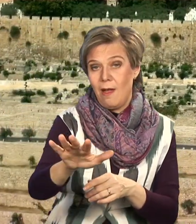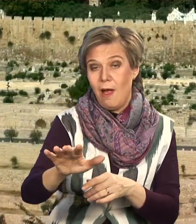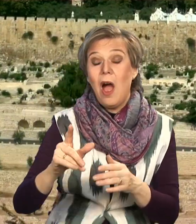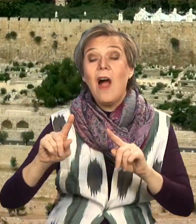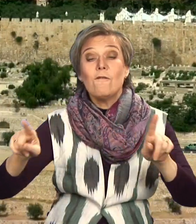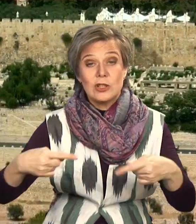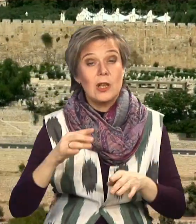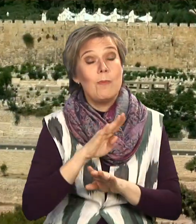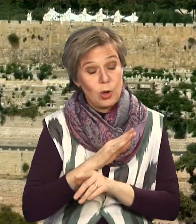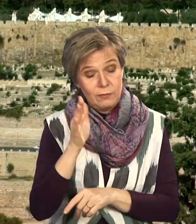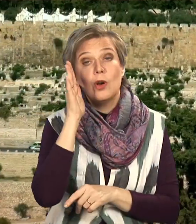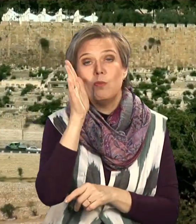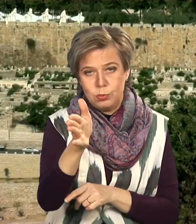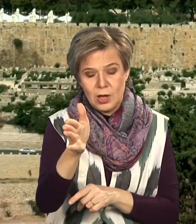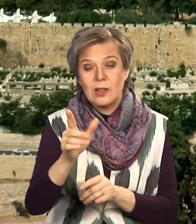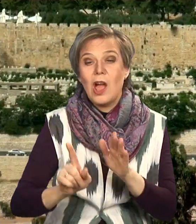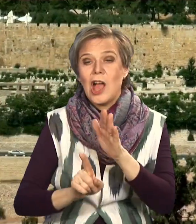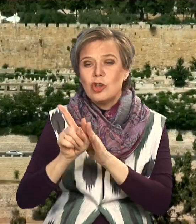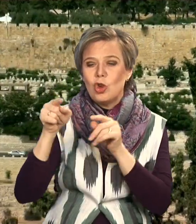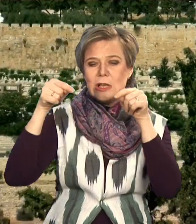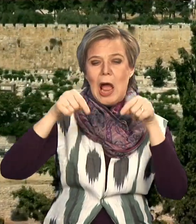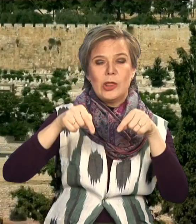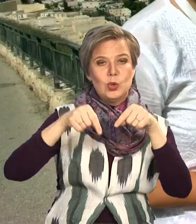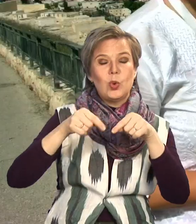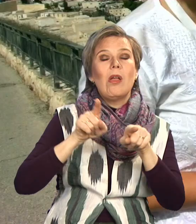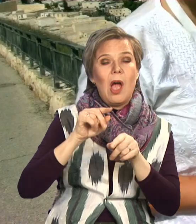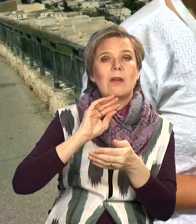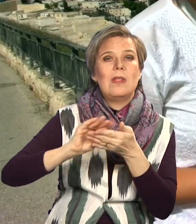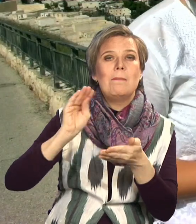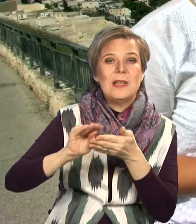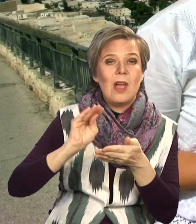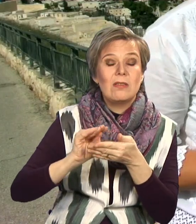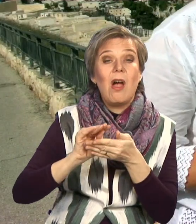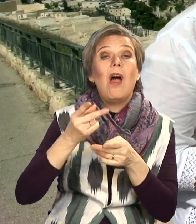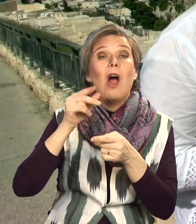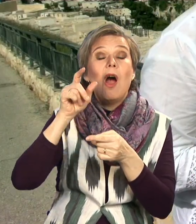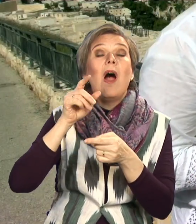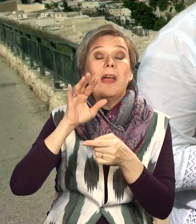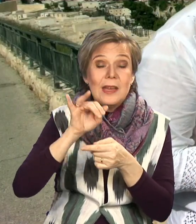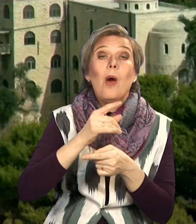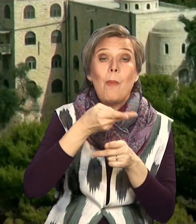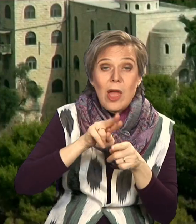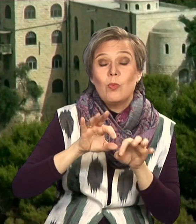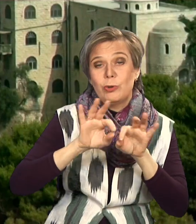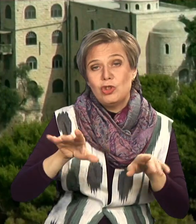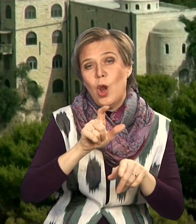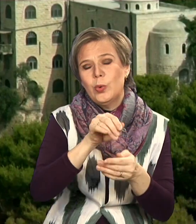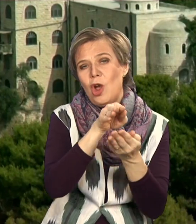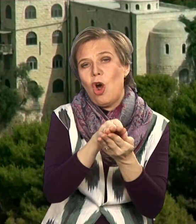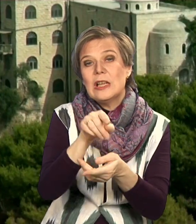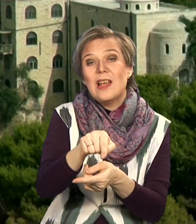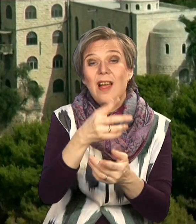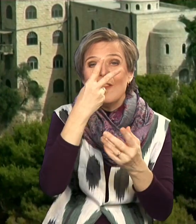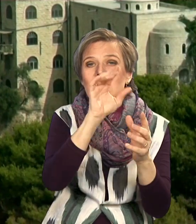Воскресение мертвых будет, и оно начнется отсюда, так говорят верования. И это причина, почему люди хоронят людей здесь. Там, где